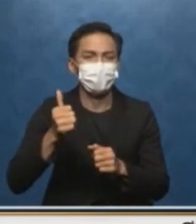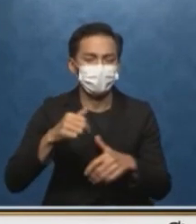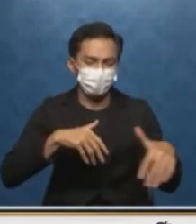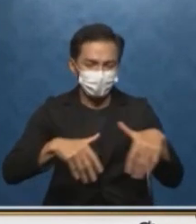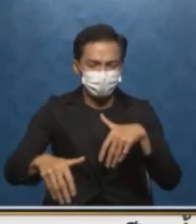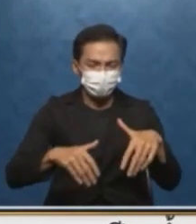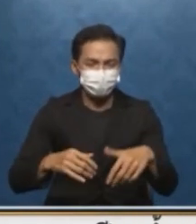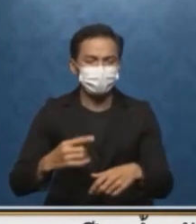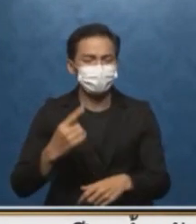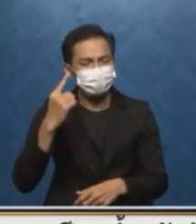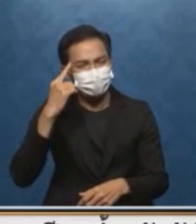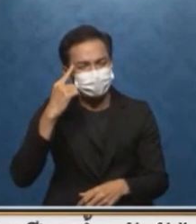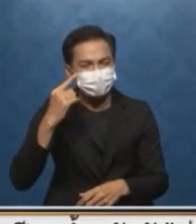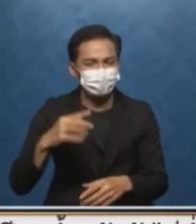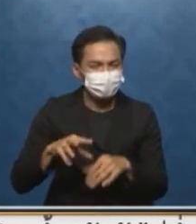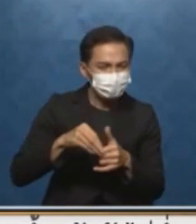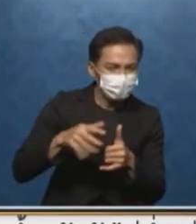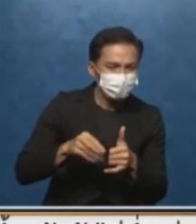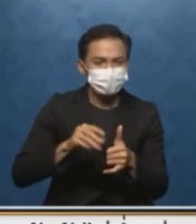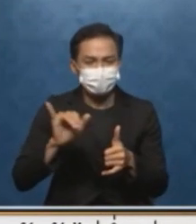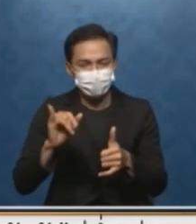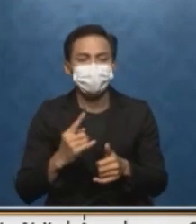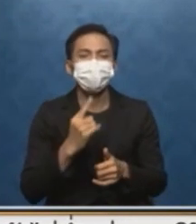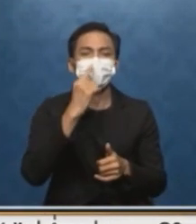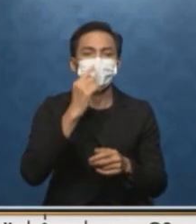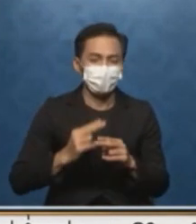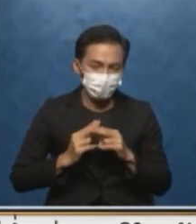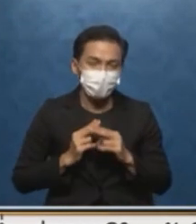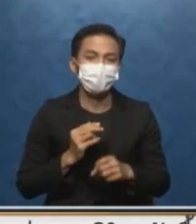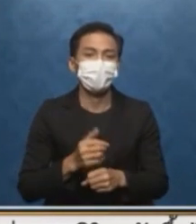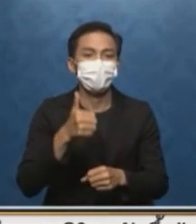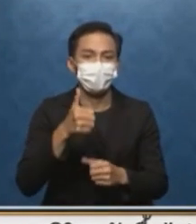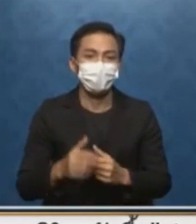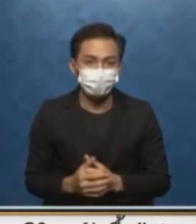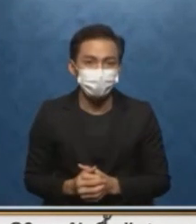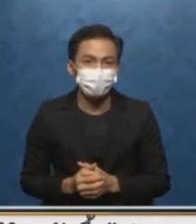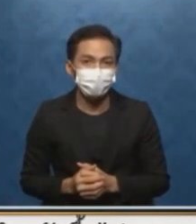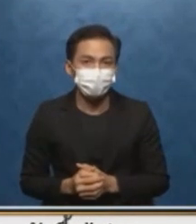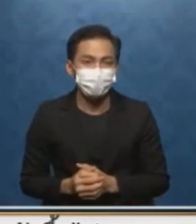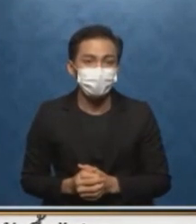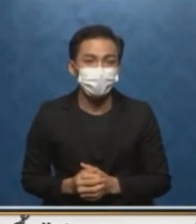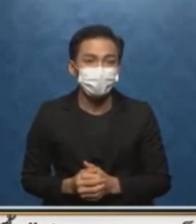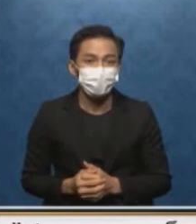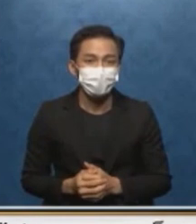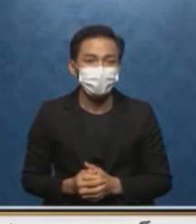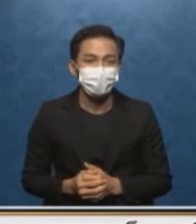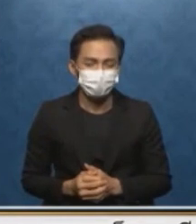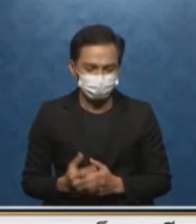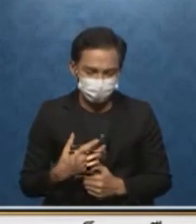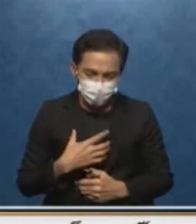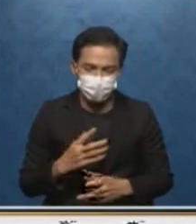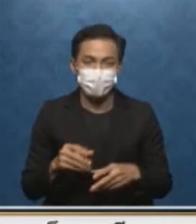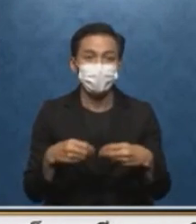มอนะคะตัวเลขของผู้ติดเชื้อของประเทศสวิตเซอร์แลนด์นะคะลดลงอย่างมีนัยสำคัญและทางรัฐบาล